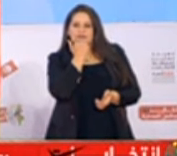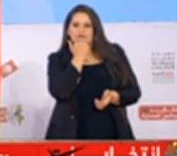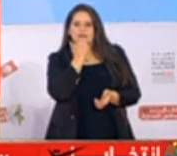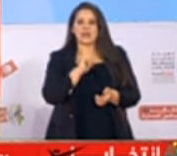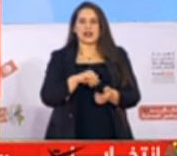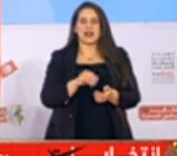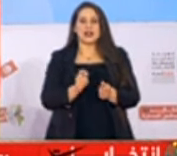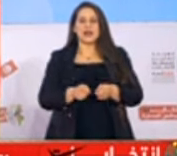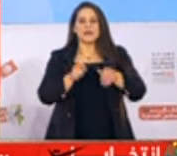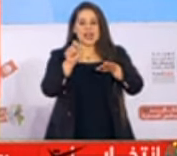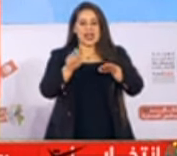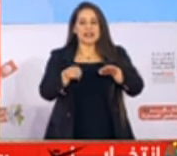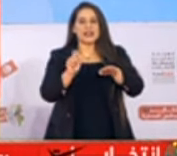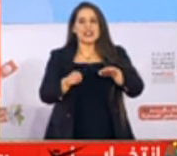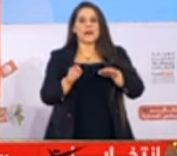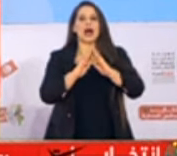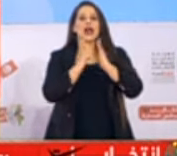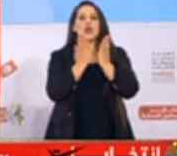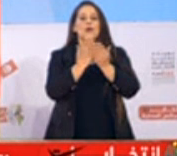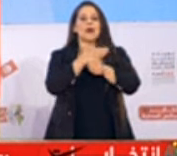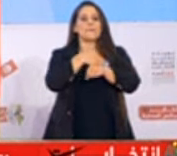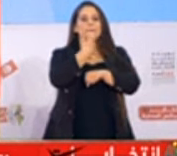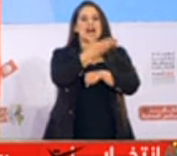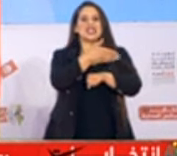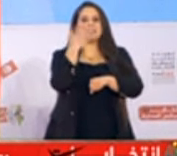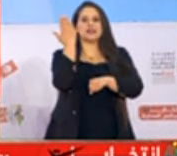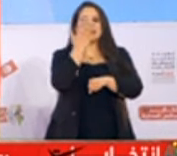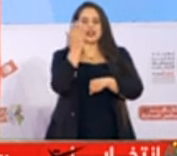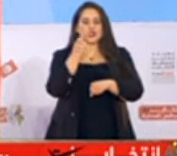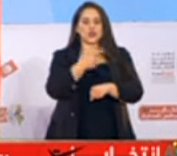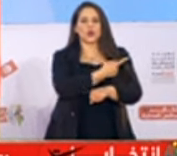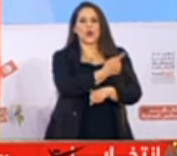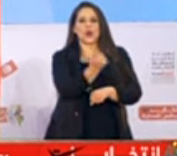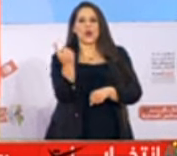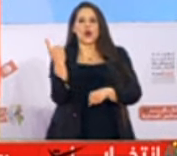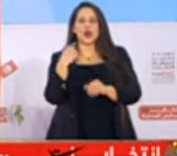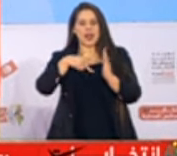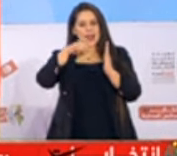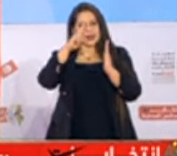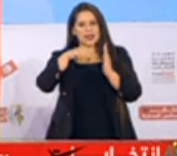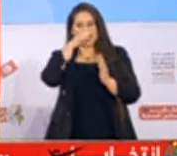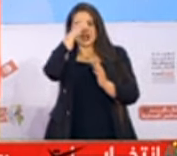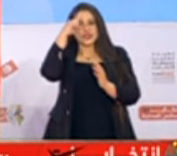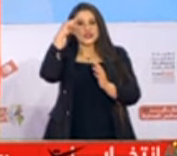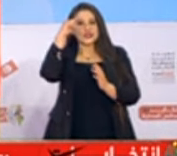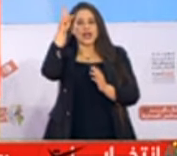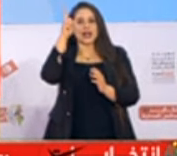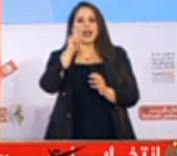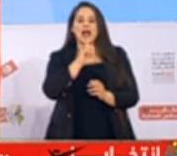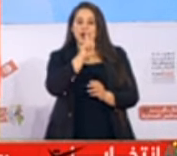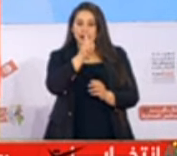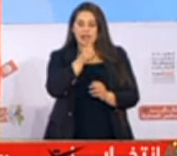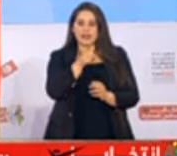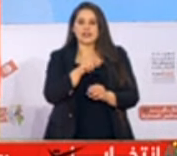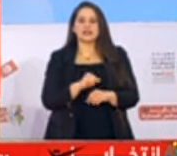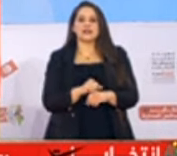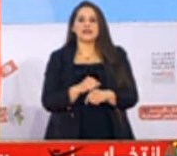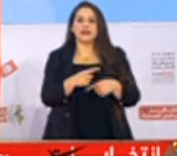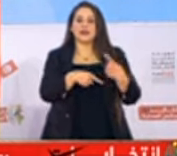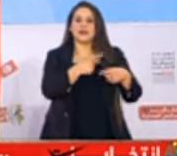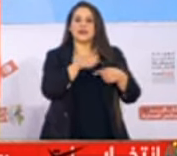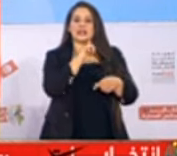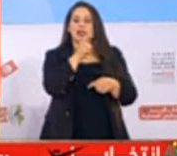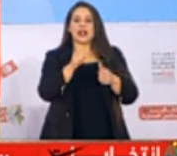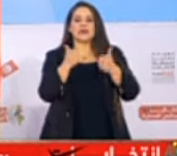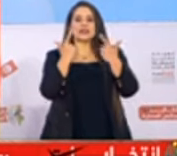للنيابة العمومية، لكن هذا باش يكون بعد دراسة كل هذه التقارير إن شاء الله، وباش نعلمكم بها في أثناء الإعلان